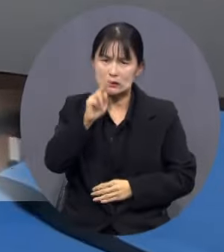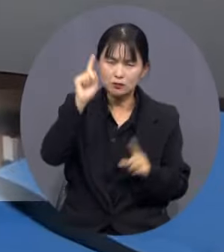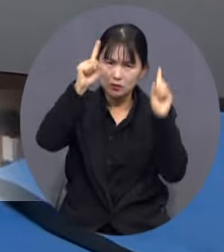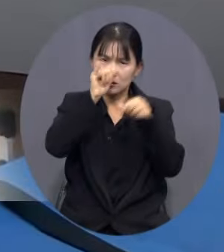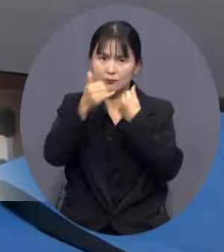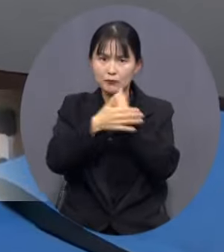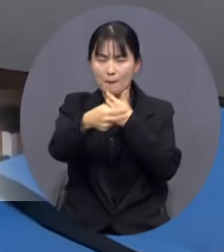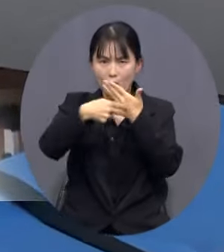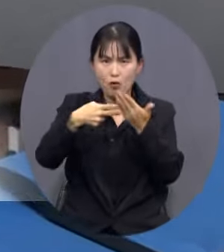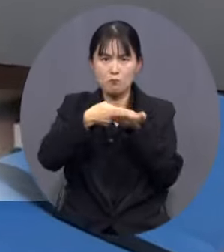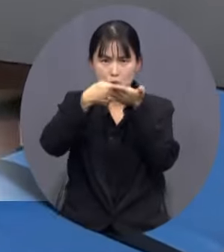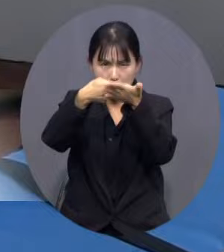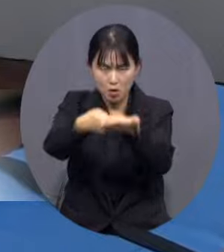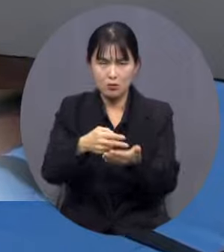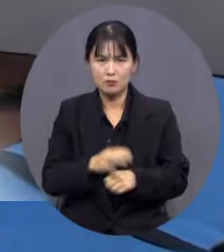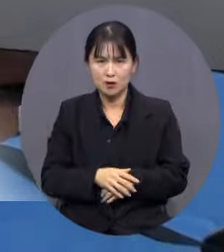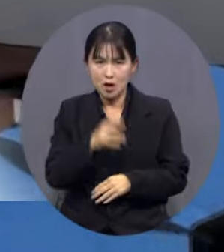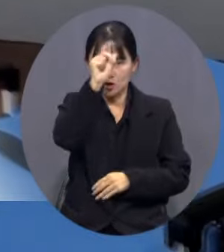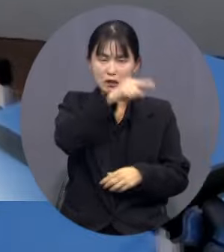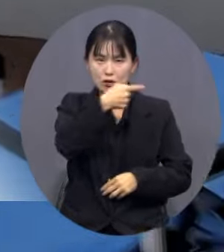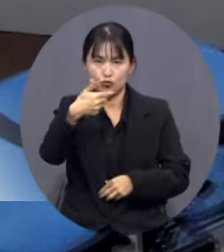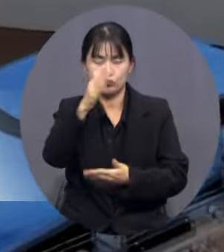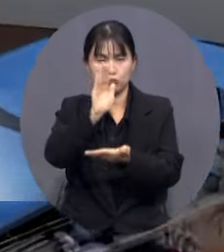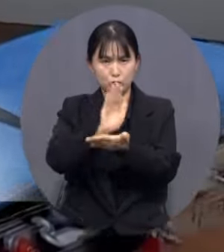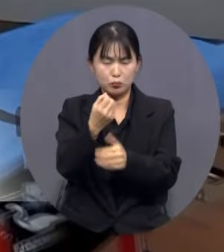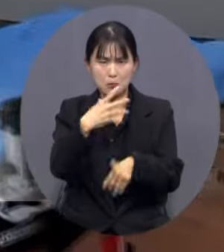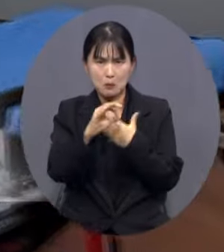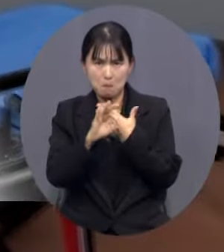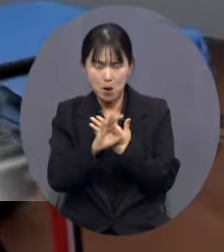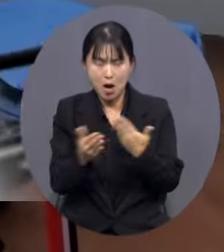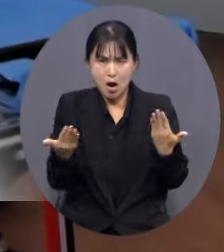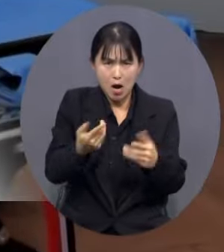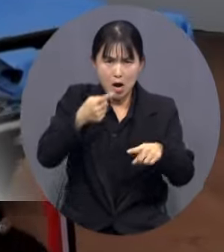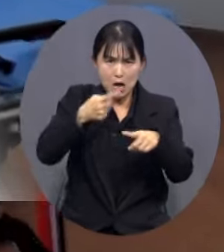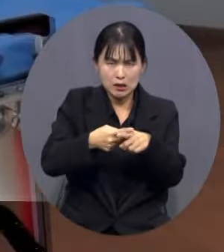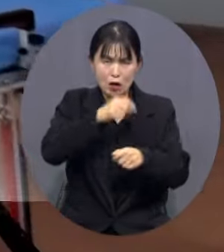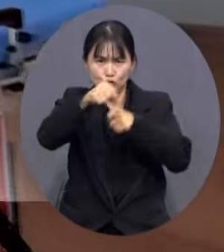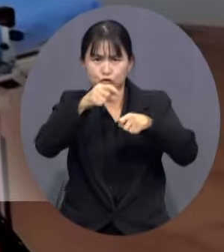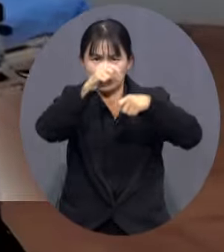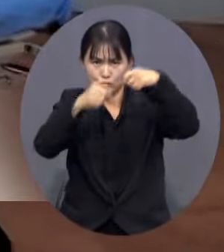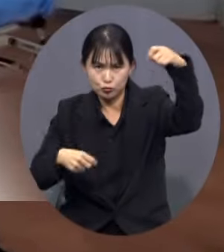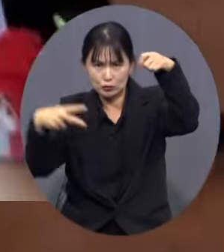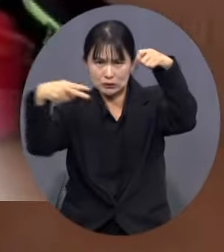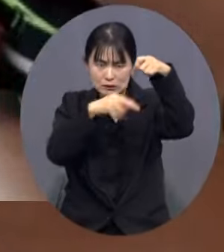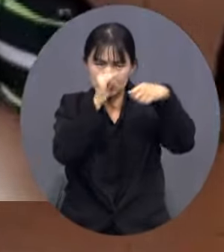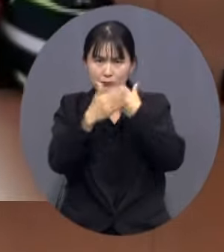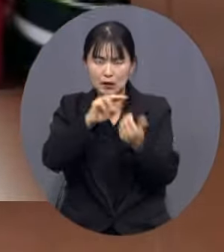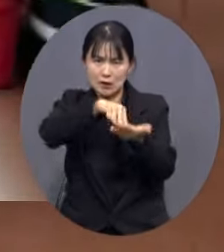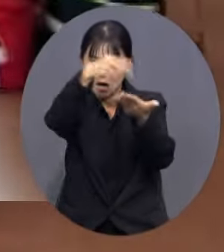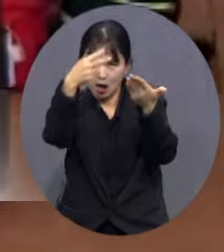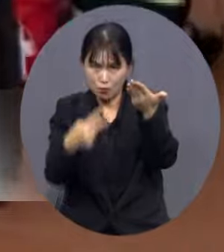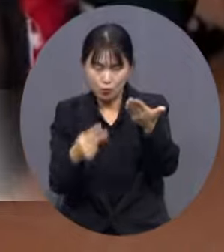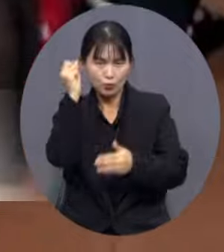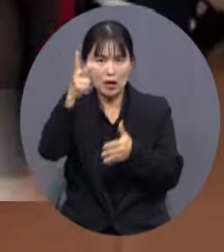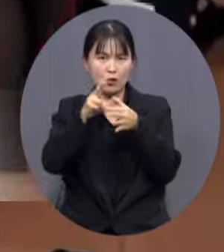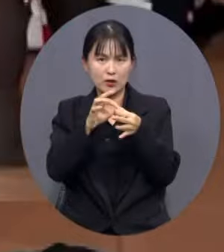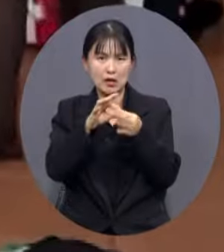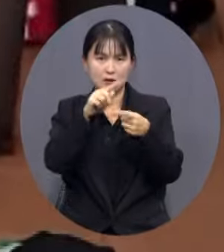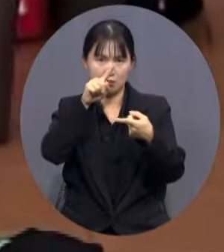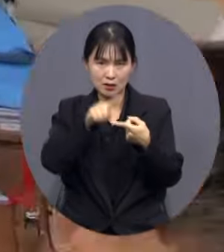옮겨졌습니다. 경찰과 소방당국은 작업 중 안전 로프가 끊어져 사고가 난 것으로 보고 호텔 관계자 등을